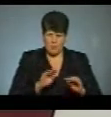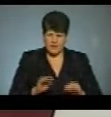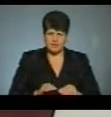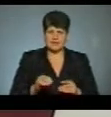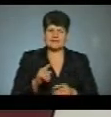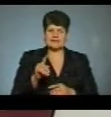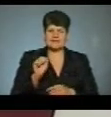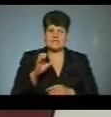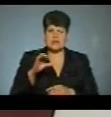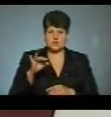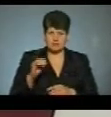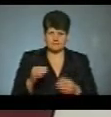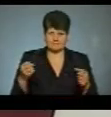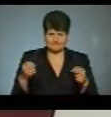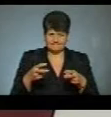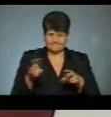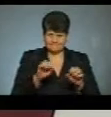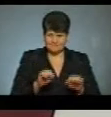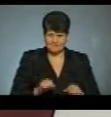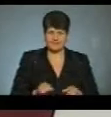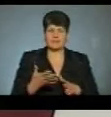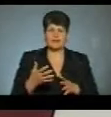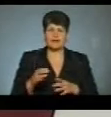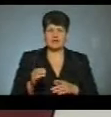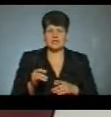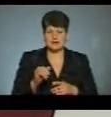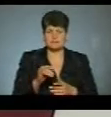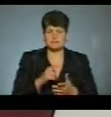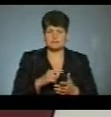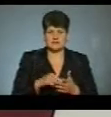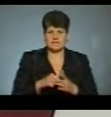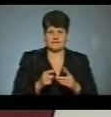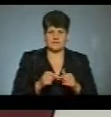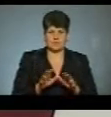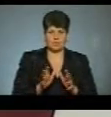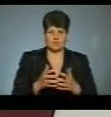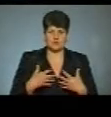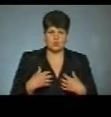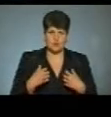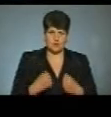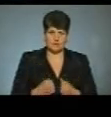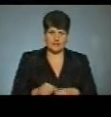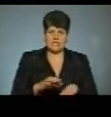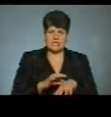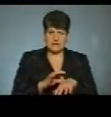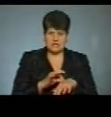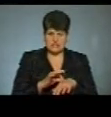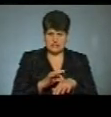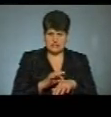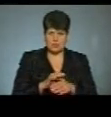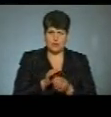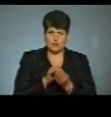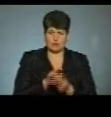до протоколу, затвердженого головним санітарним лікарем України та міським відділом охорони здоров'я. Тіло